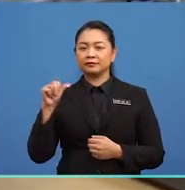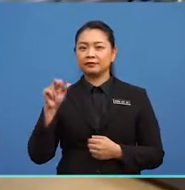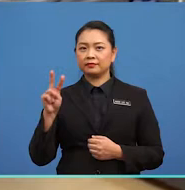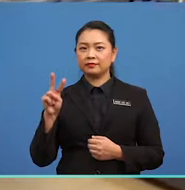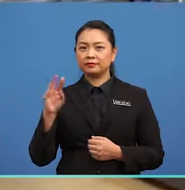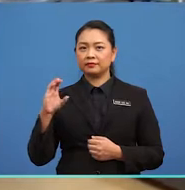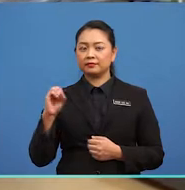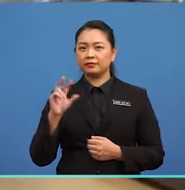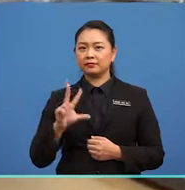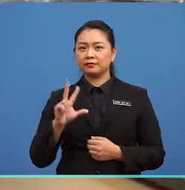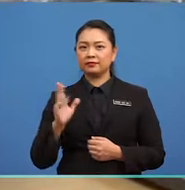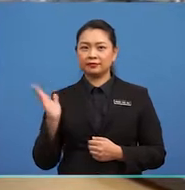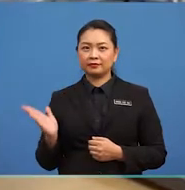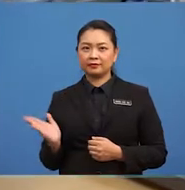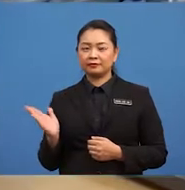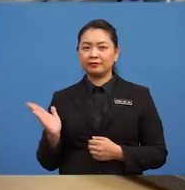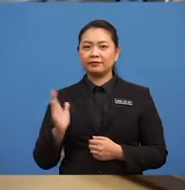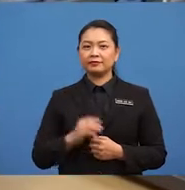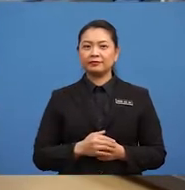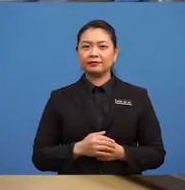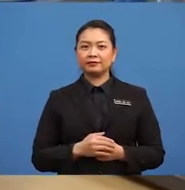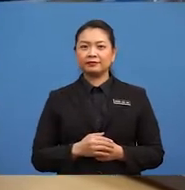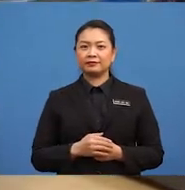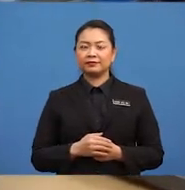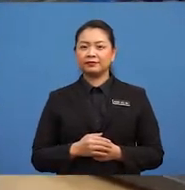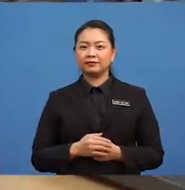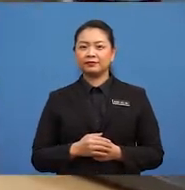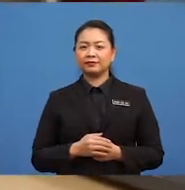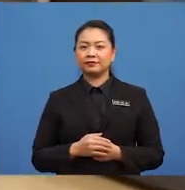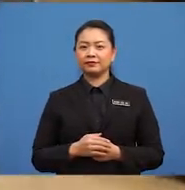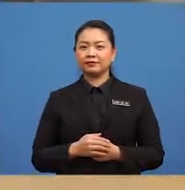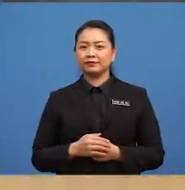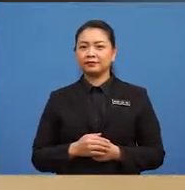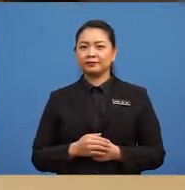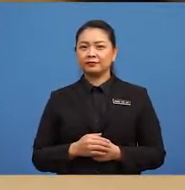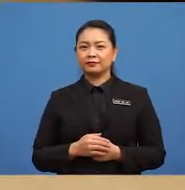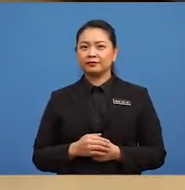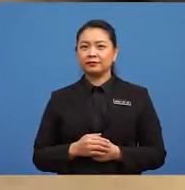kapilari merupakan pemboleh ubah yang kita malarkan.